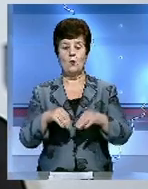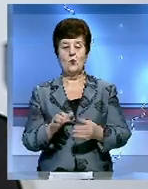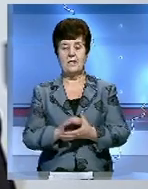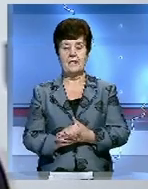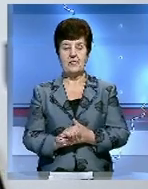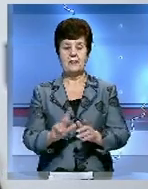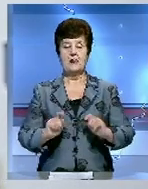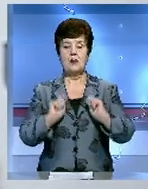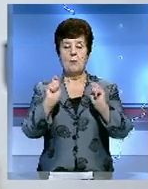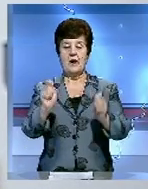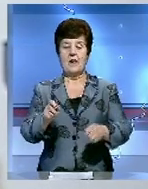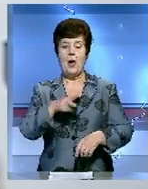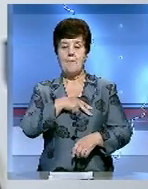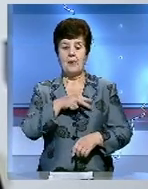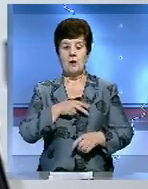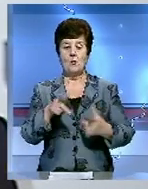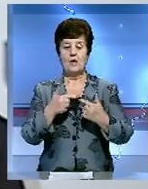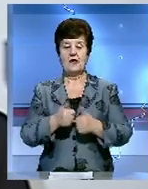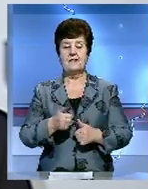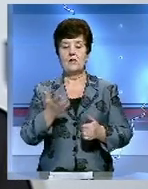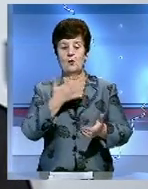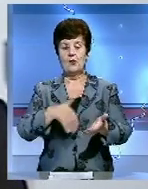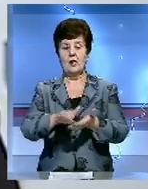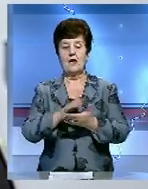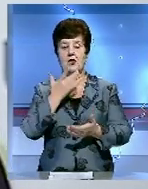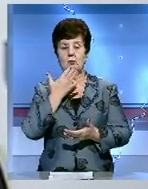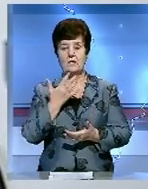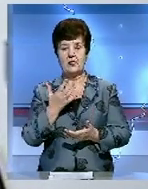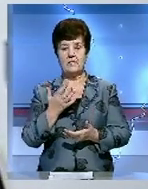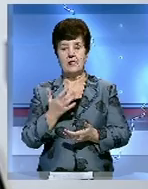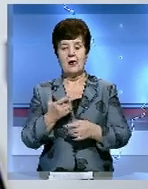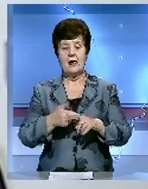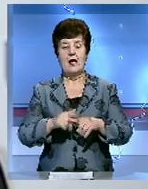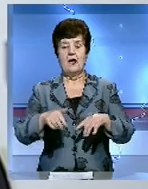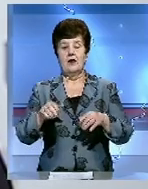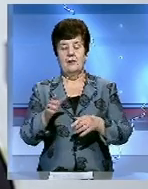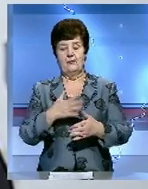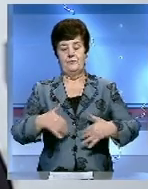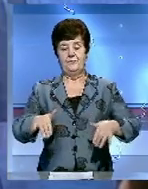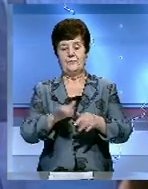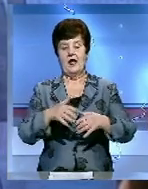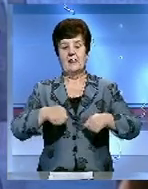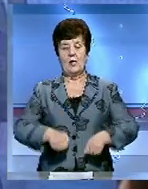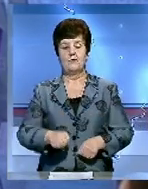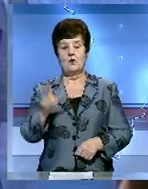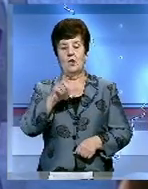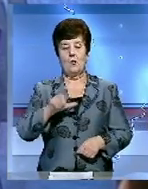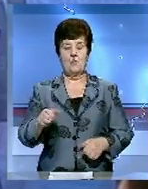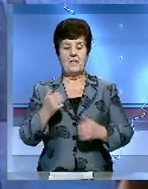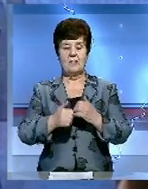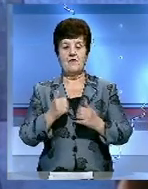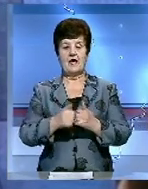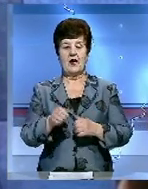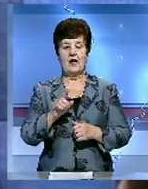premiile Organizației Națiunilor Unite în domeniul drepturilor omului. Ca de fiecare dată,